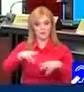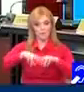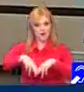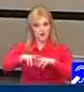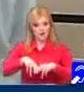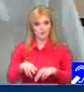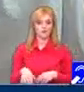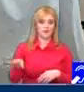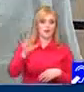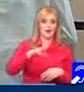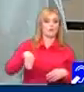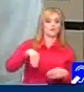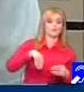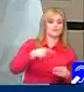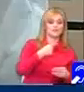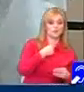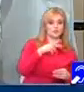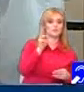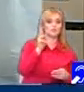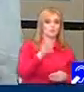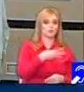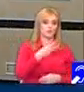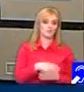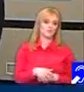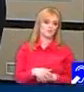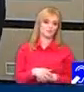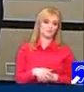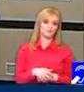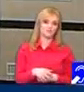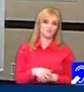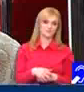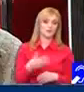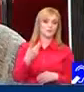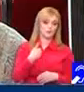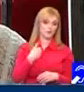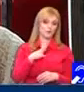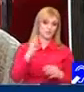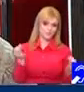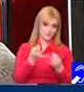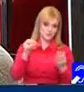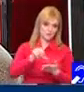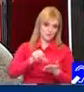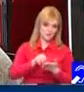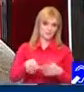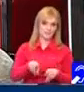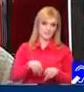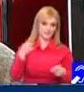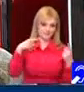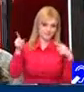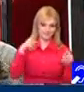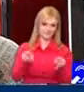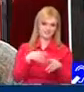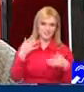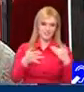să voteze pe cine dorește să fie președinte următorul an. Pentru mine cum? E interesant să particip la așa ceva și sper cât mai